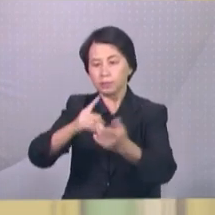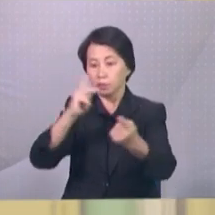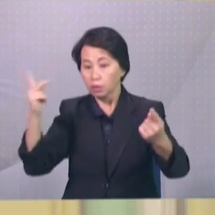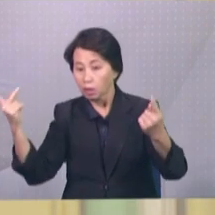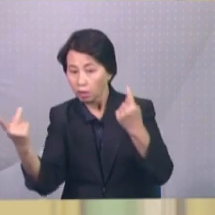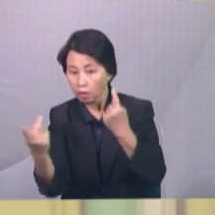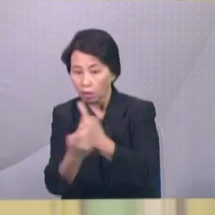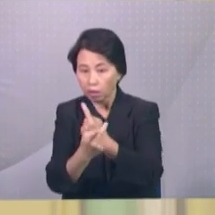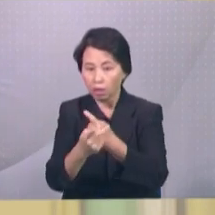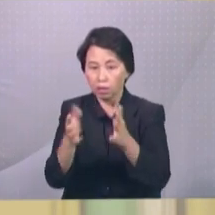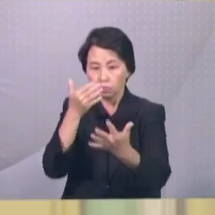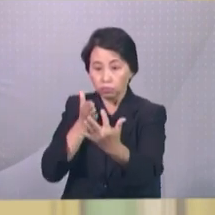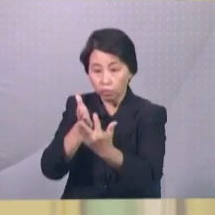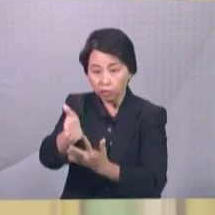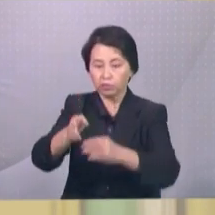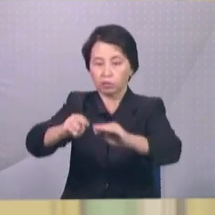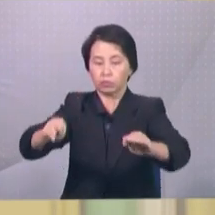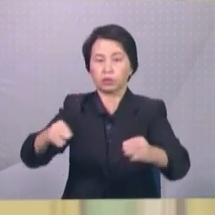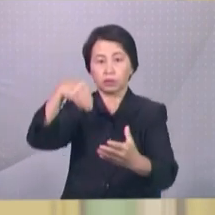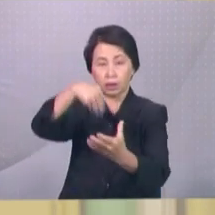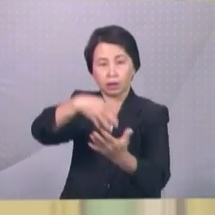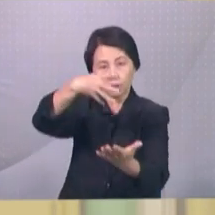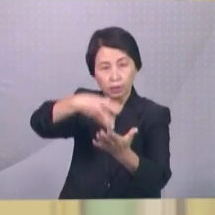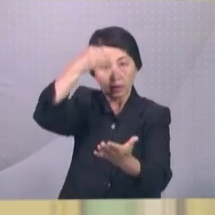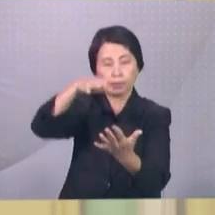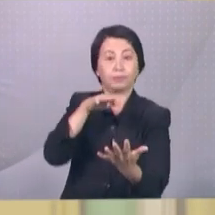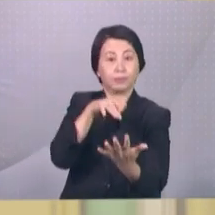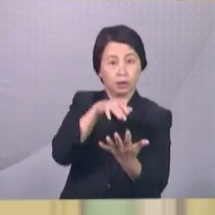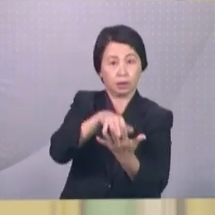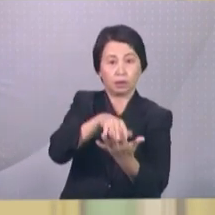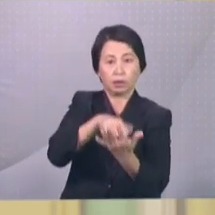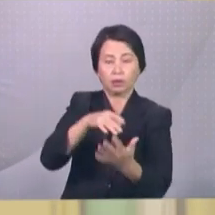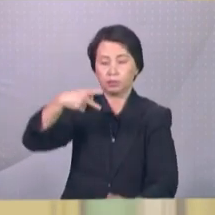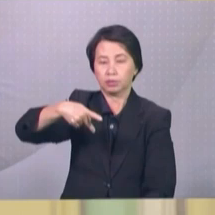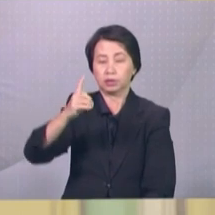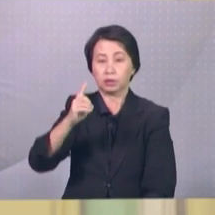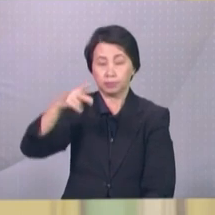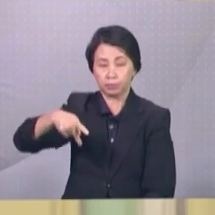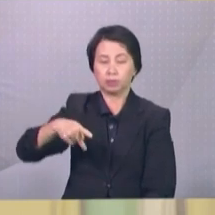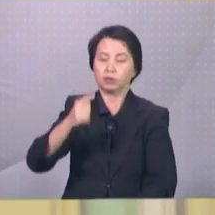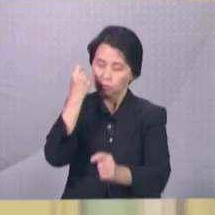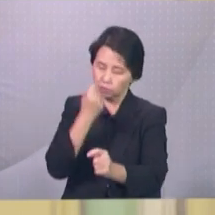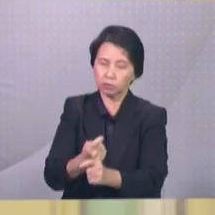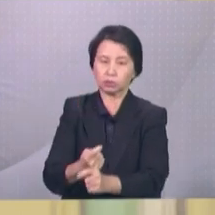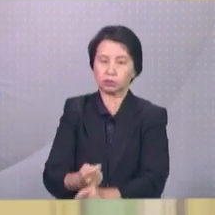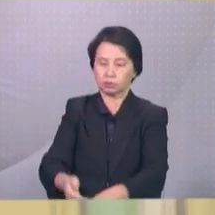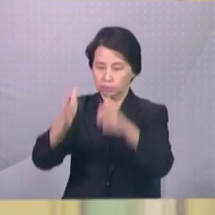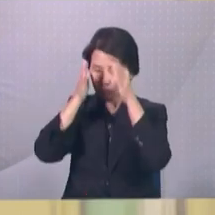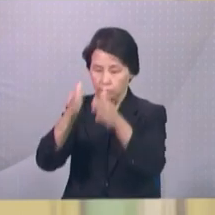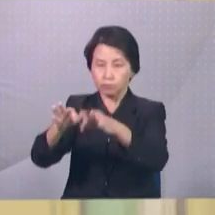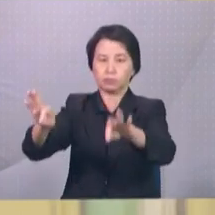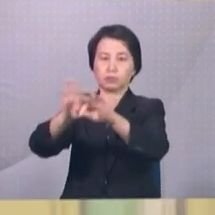keadaan pun akses murid kepada pengajaran dan pembelajaran PDP tetap diberi